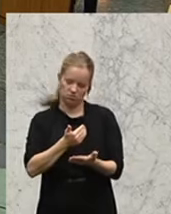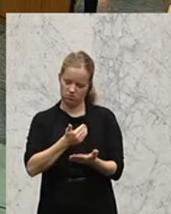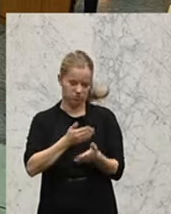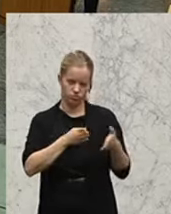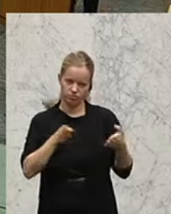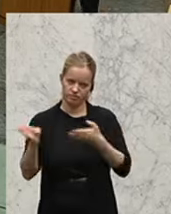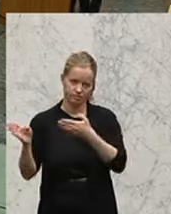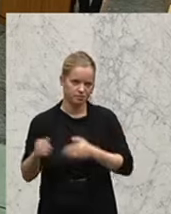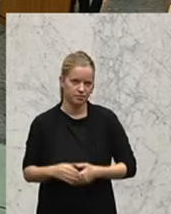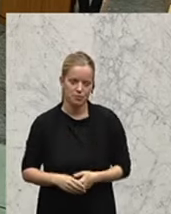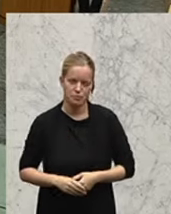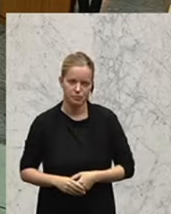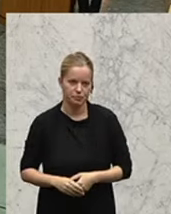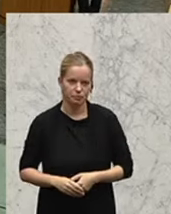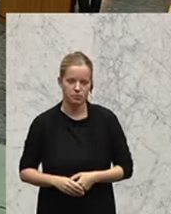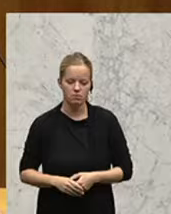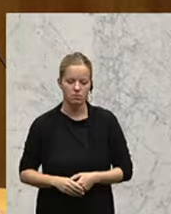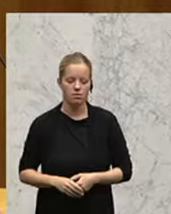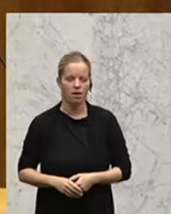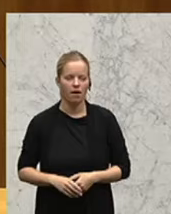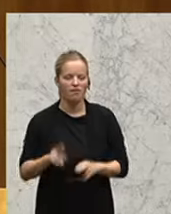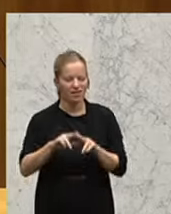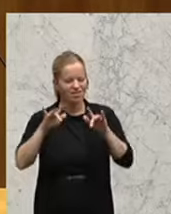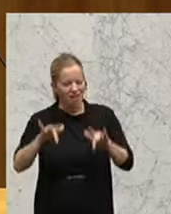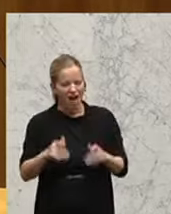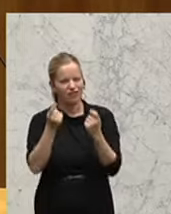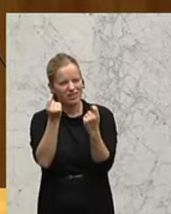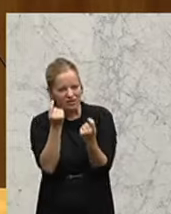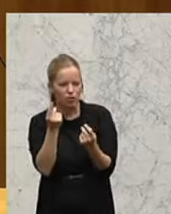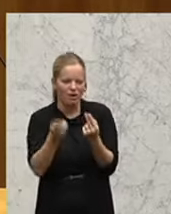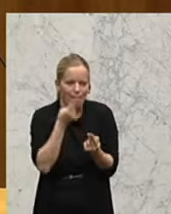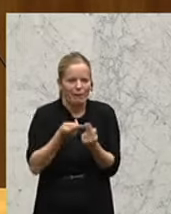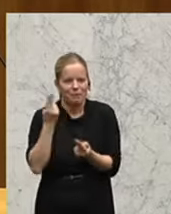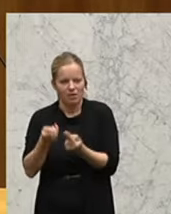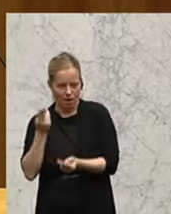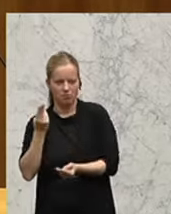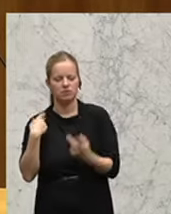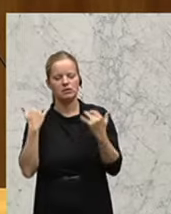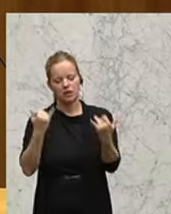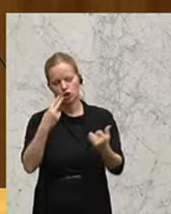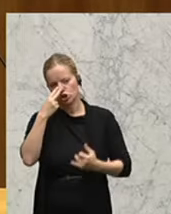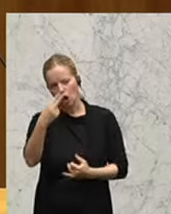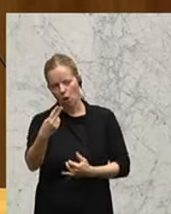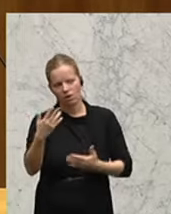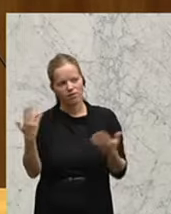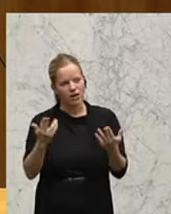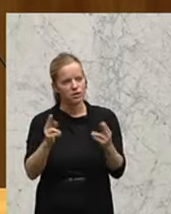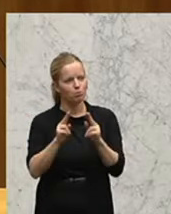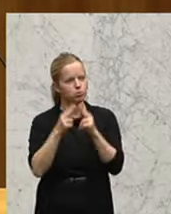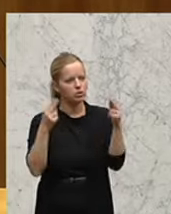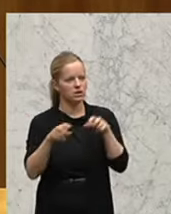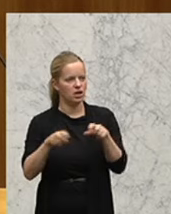diesen Finanzierungsengpässen stehen, dann werfe ich einmal kurz einen Blick drauf, was denn der Bundesregierung so